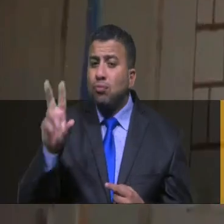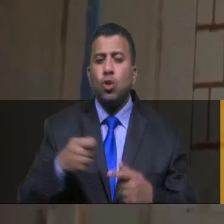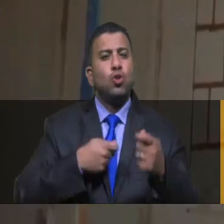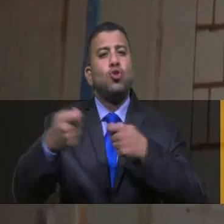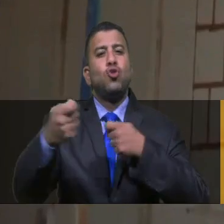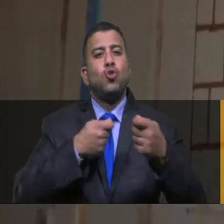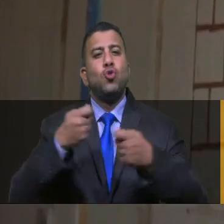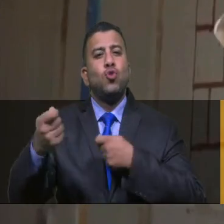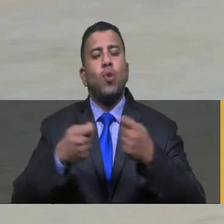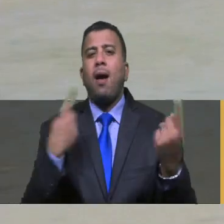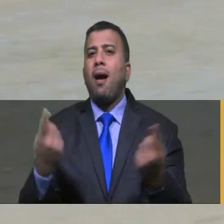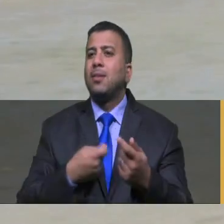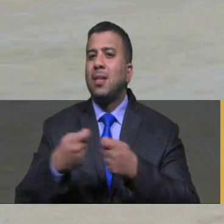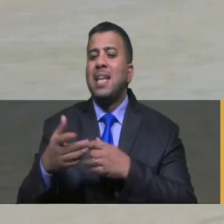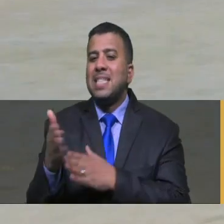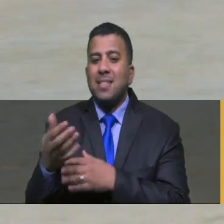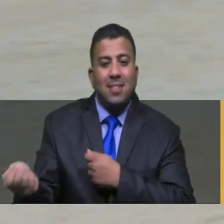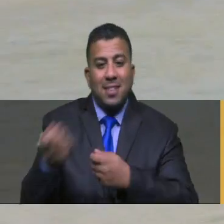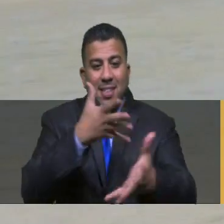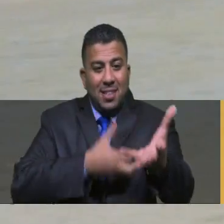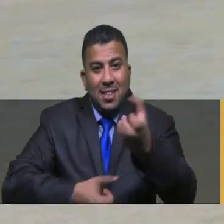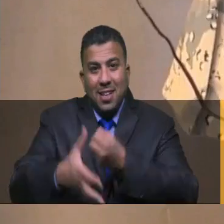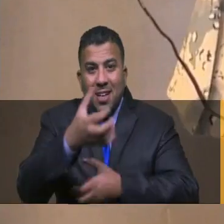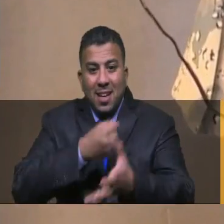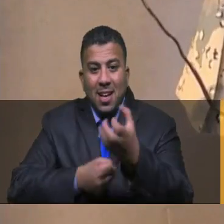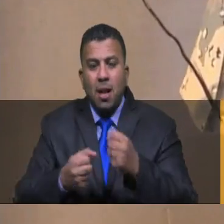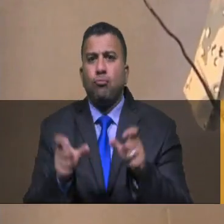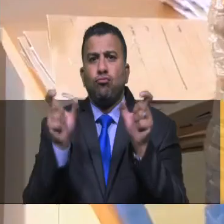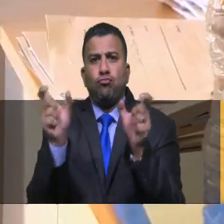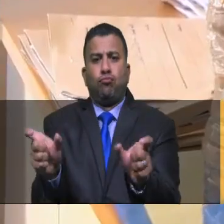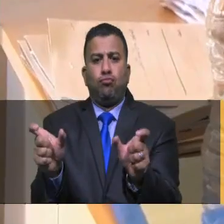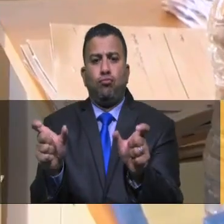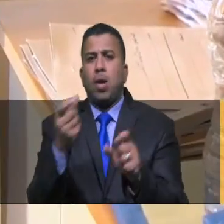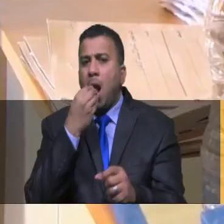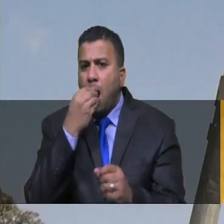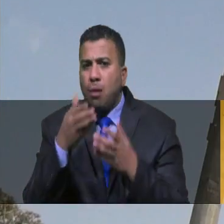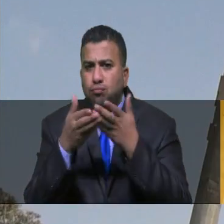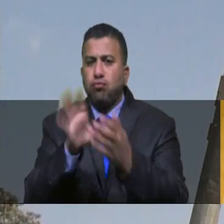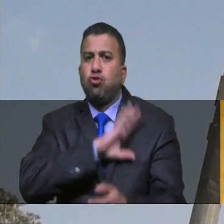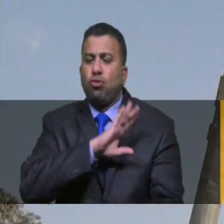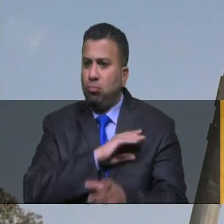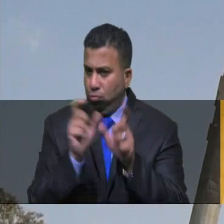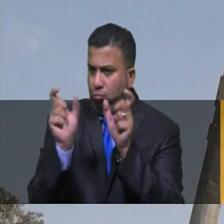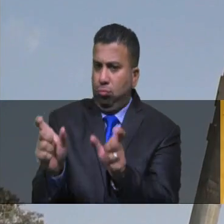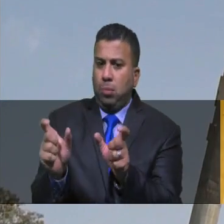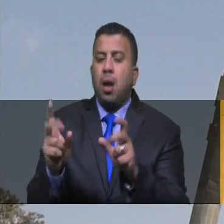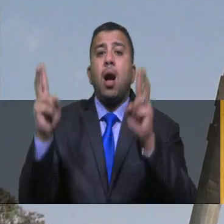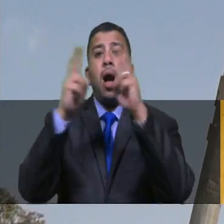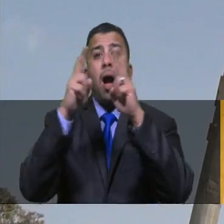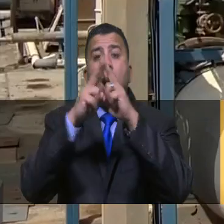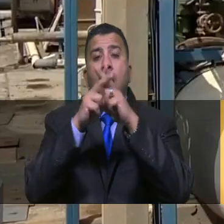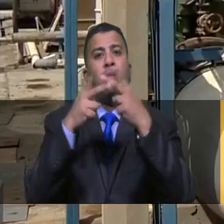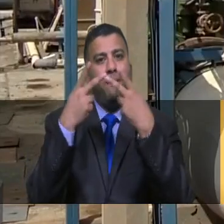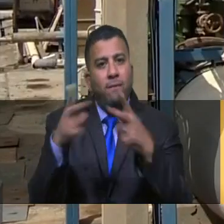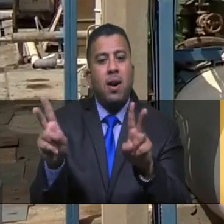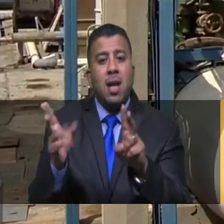تنبض بالحياة، وصيادو الأسماك وجدوا حماية وتنظيما لمصدر رزقهم، وكذلك محطات الطاقة التي